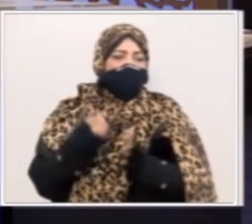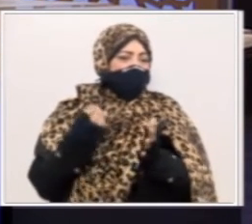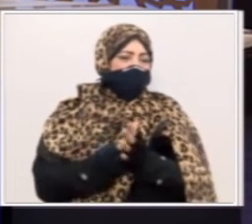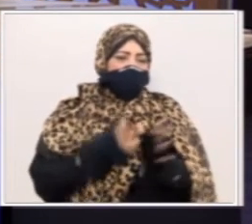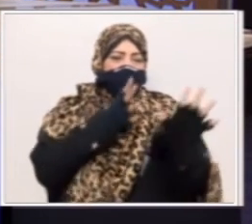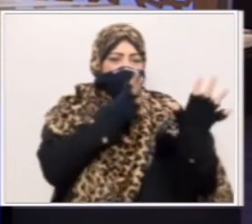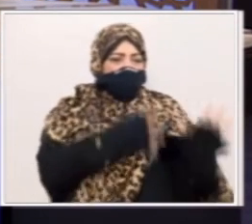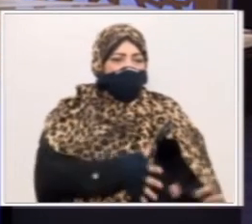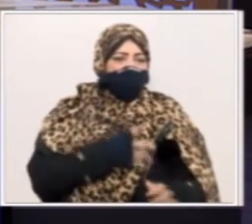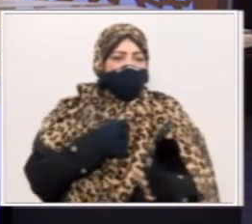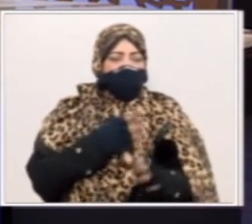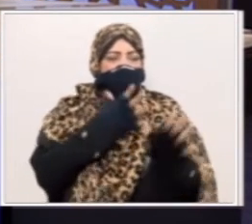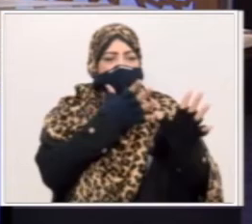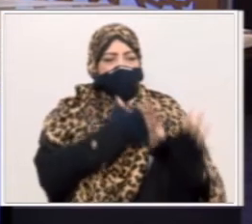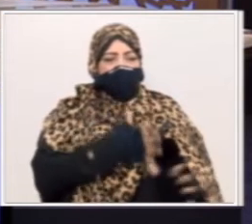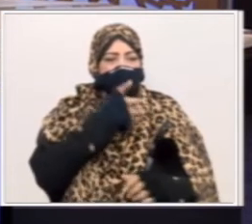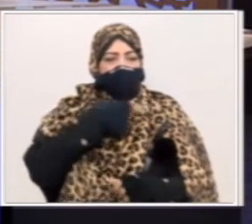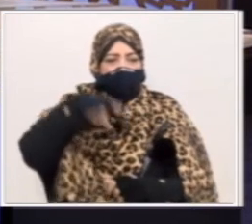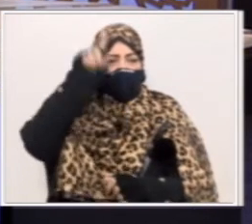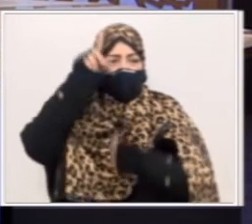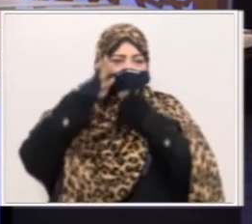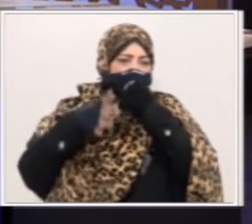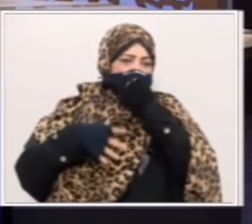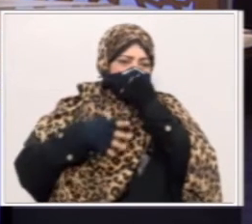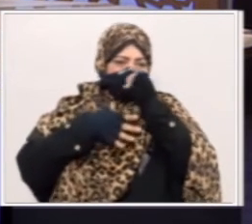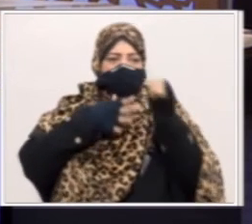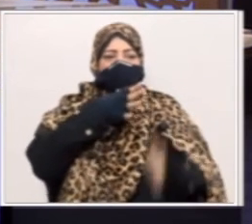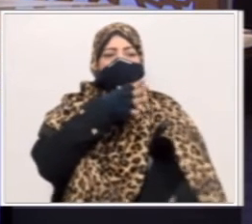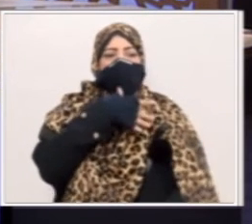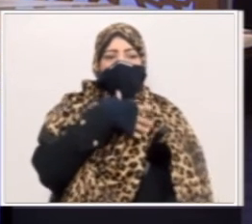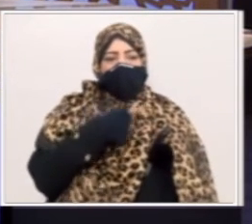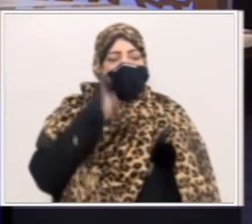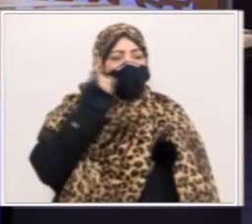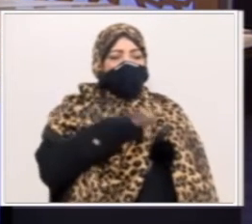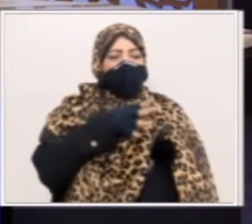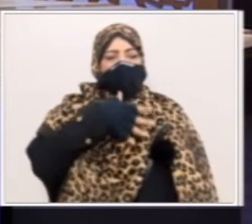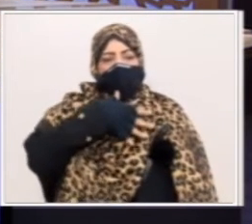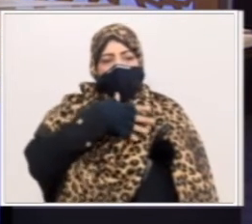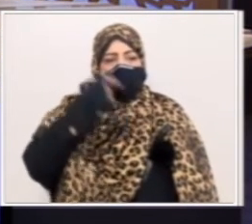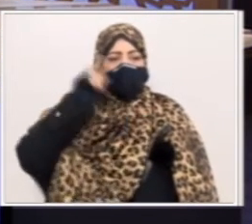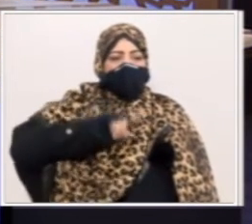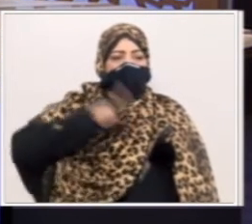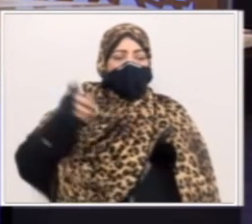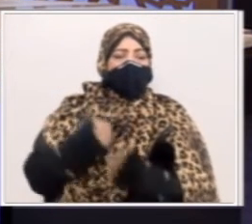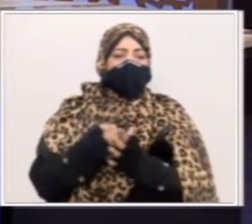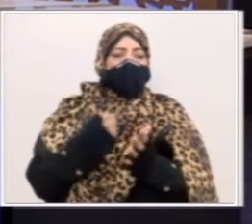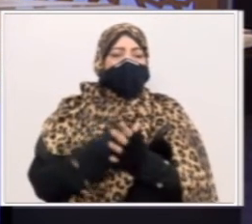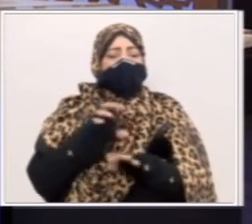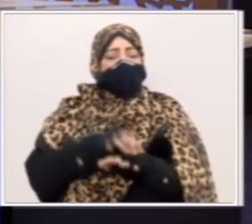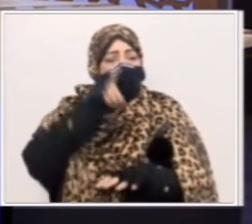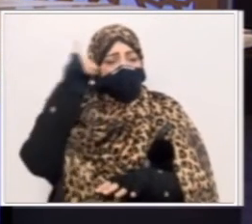يمص الدم والمحجوم لأنه قد تحصل له دوخة ويفطروه أهله، فعرضا